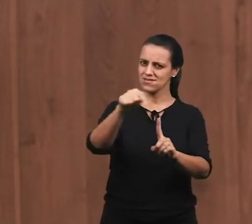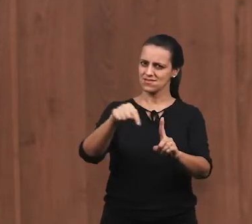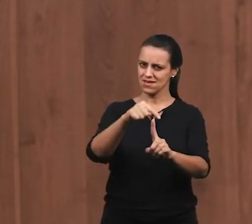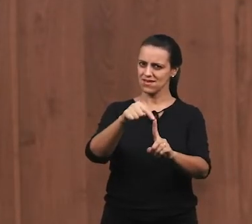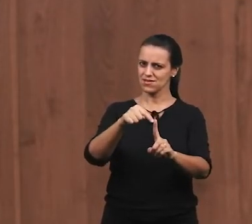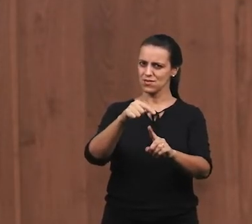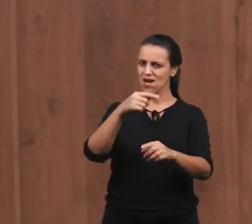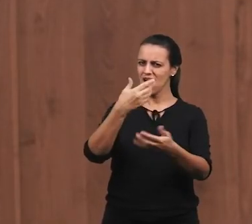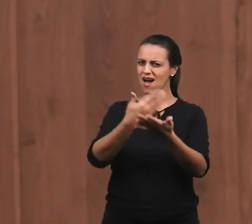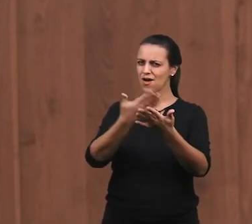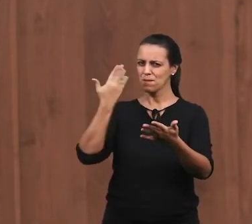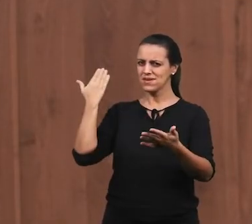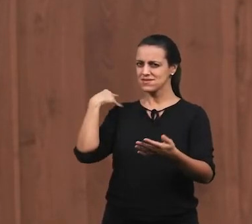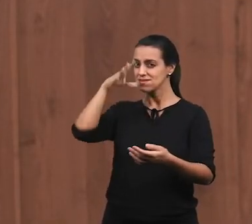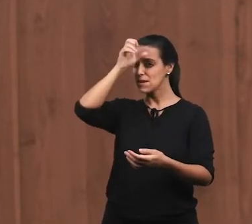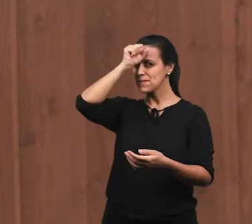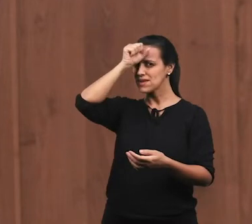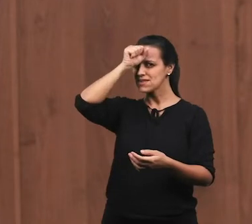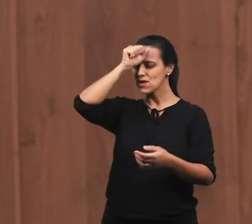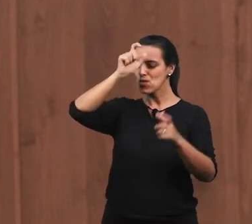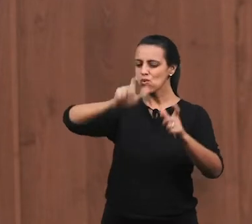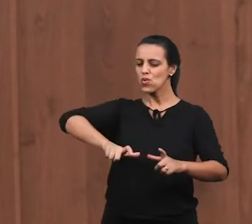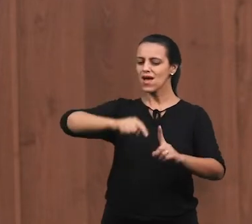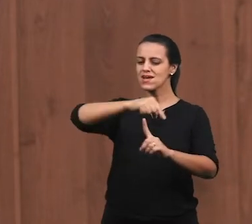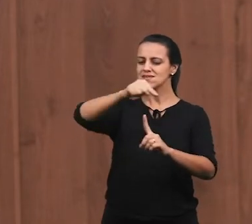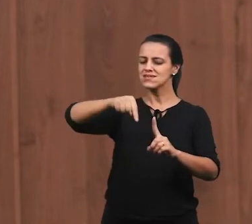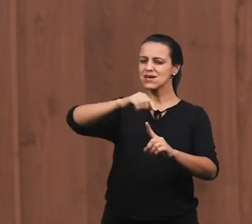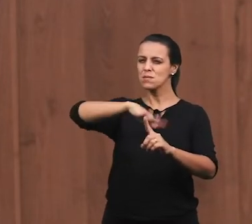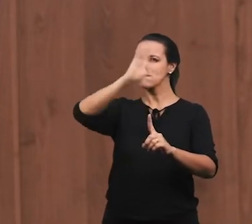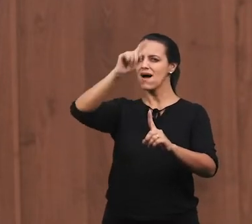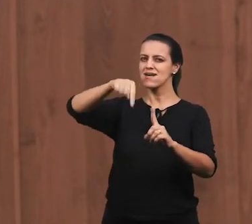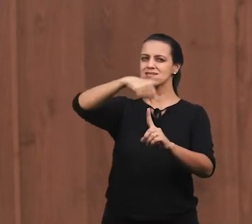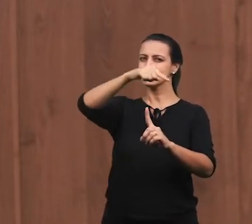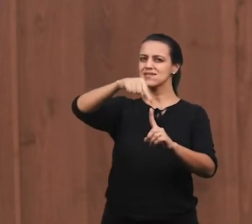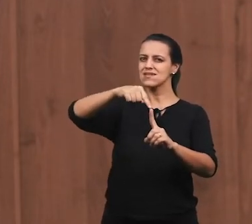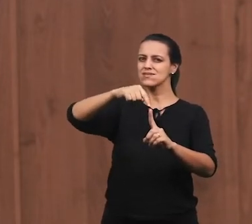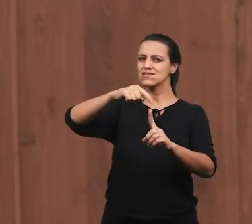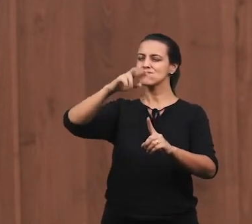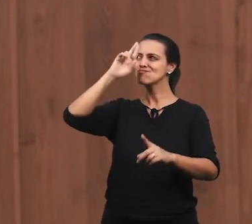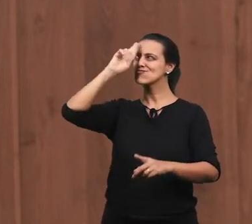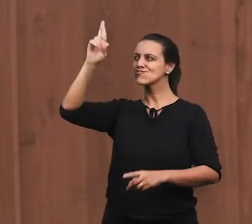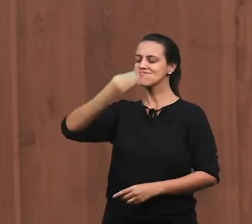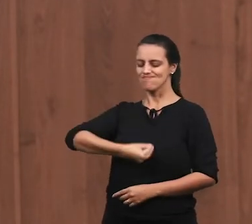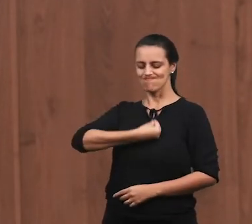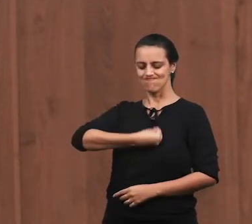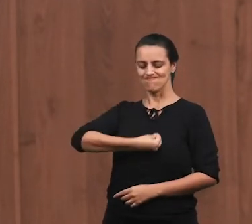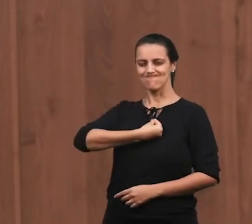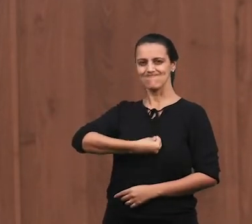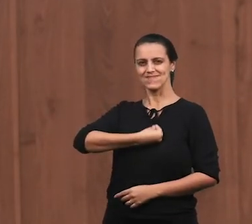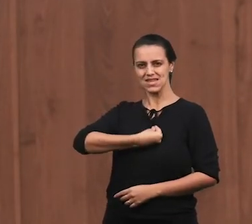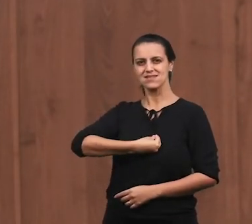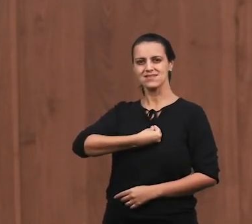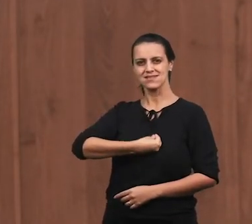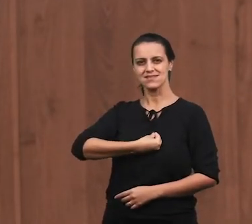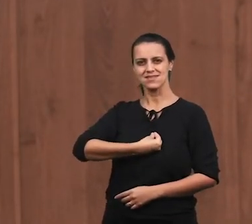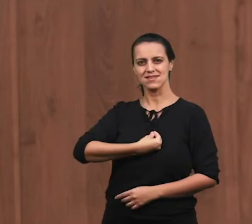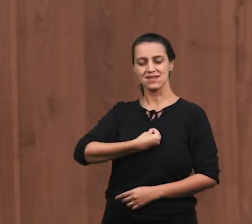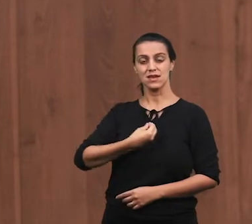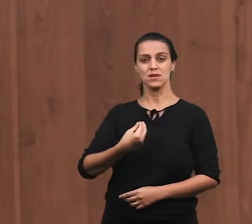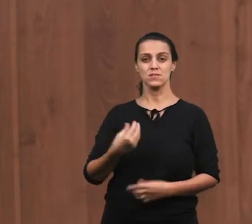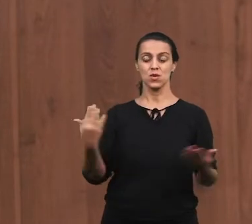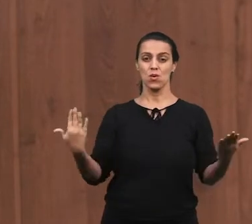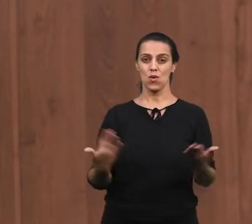На прошлом уроке мы узнали, что святое святых – это то, где Бог обитал, где Он говорил к своему